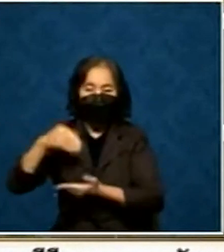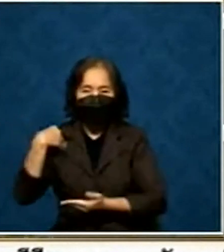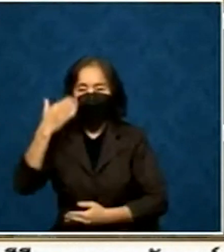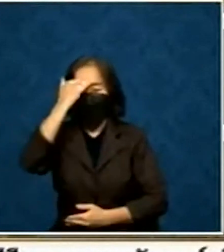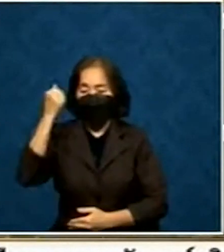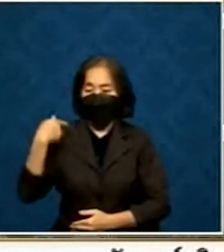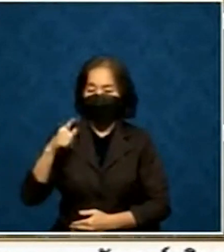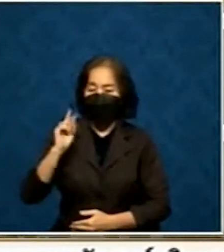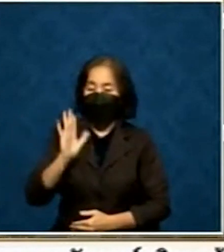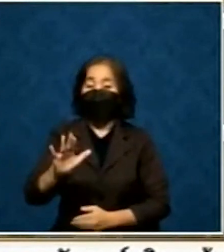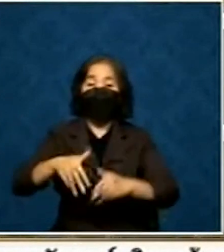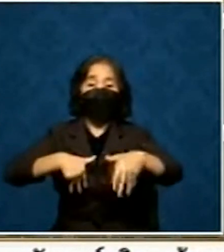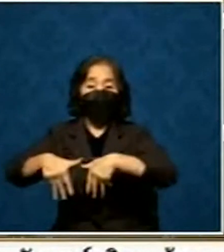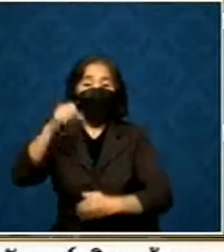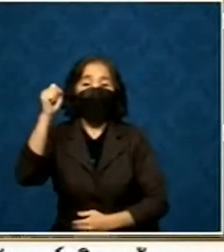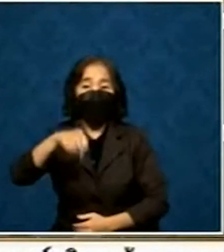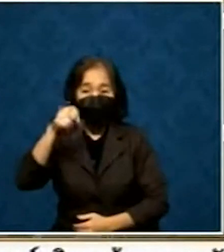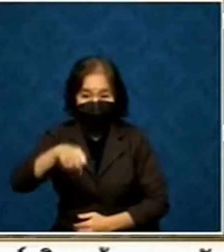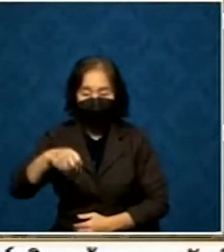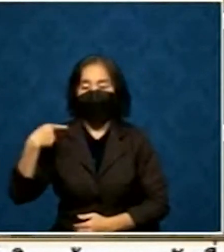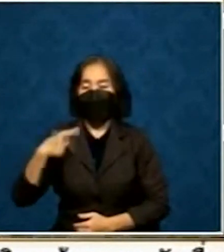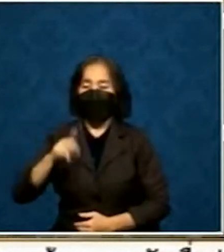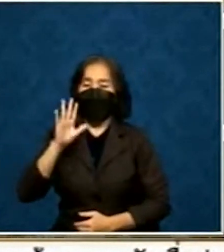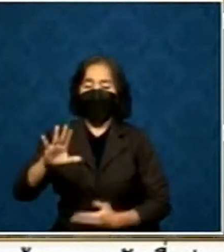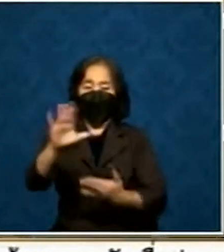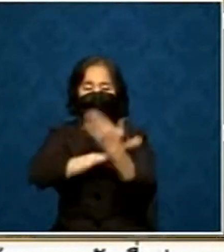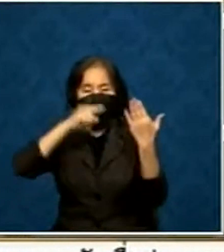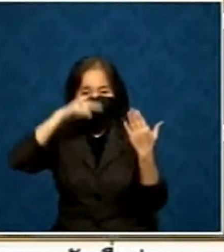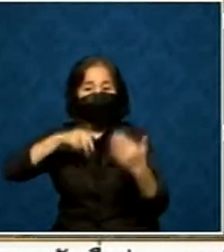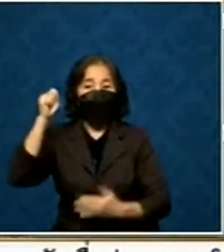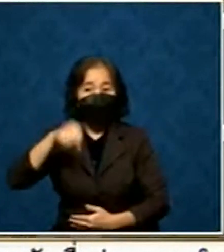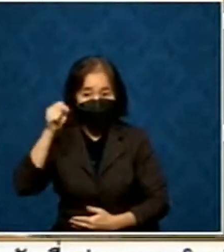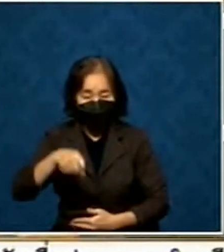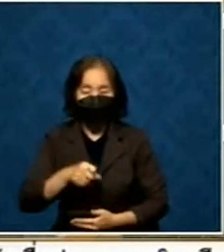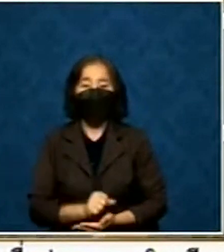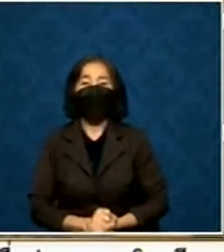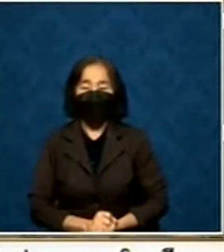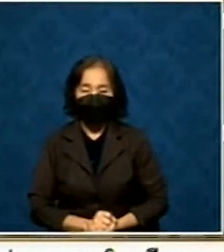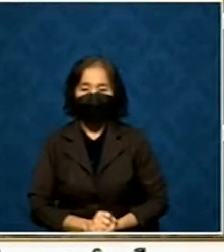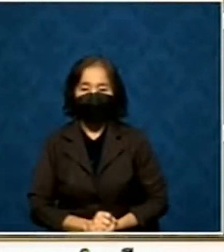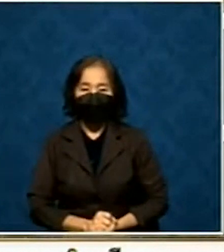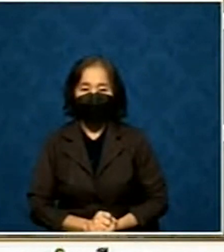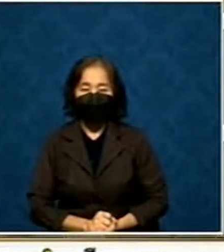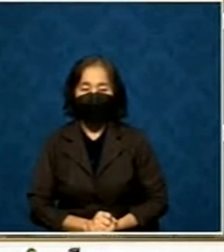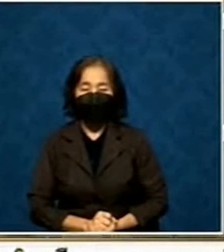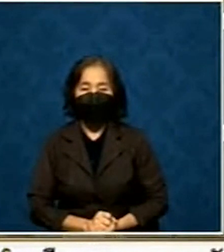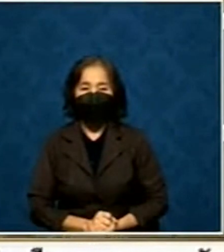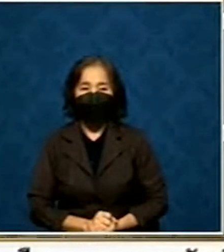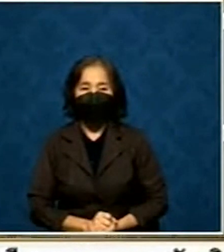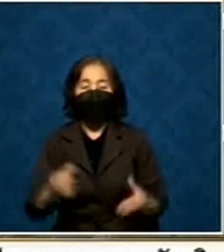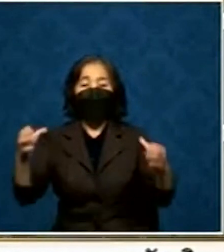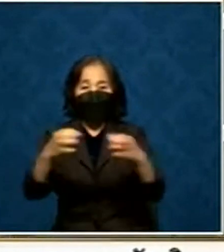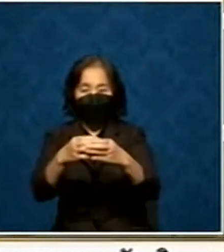ตัวชวัดการทำงานแต่การทำให้ประชาชนเข้าใจกฎหมายของปอปช. จนมีเรื่องรองเรียนนอยลงตัหากที่เป็เป้าหม